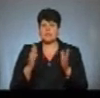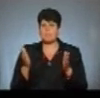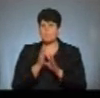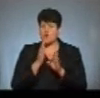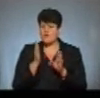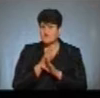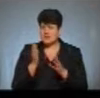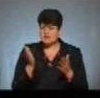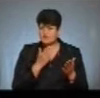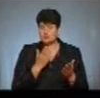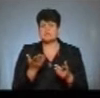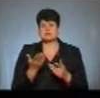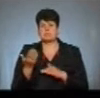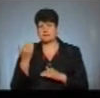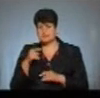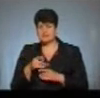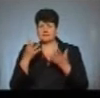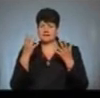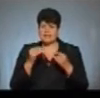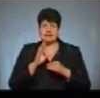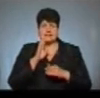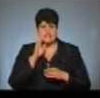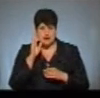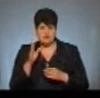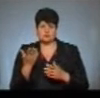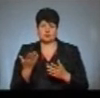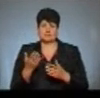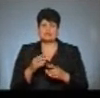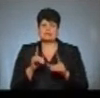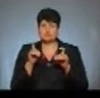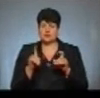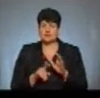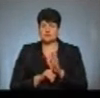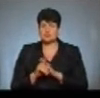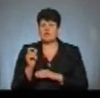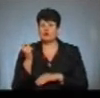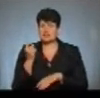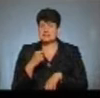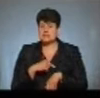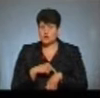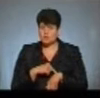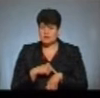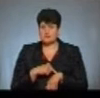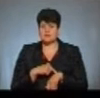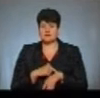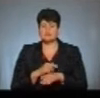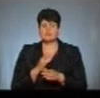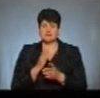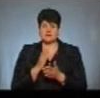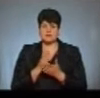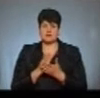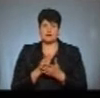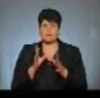провітрюються напередодні і в день, зранку, в день тестування, адже тестування розпочинається в 11-й годині, відбувається